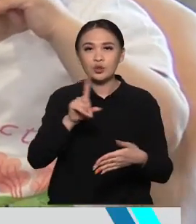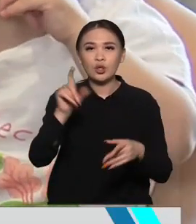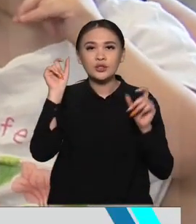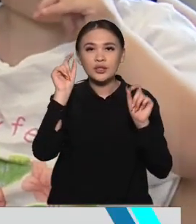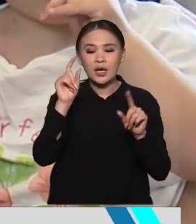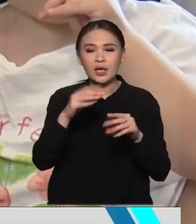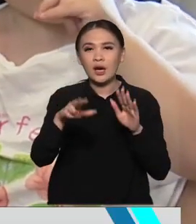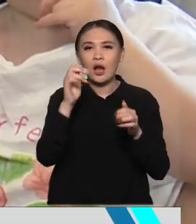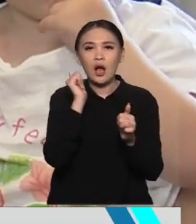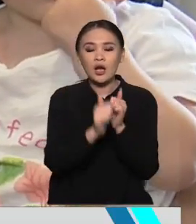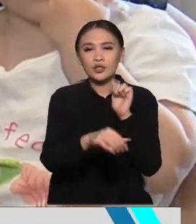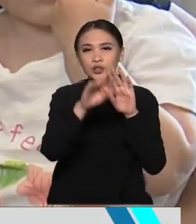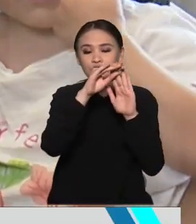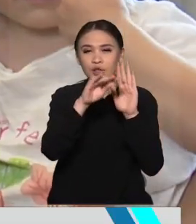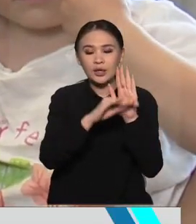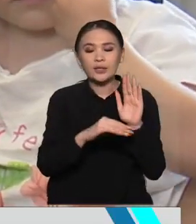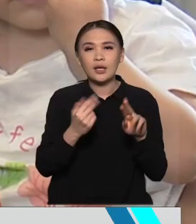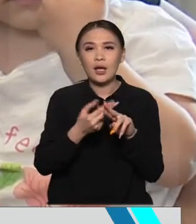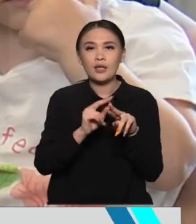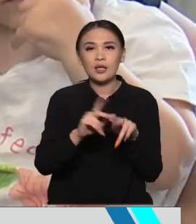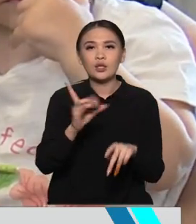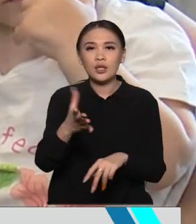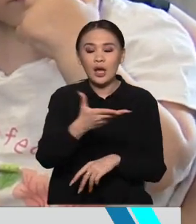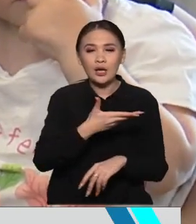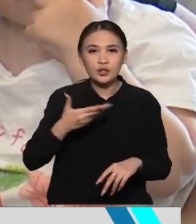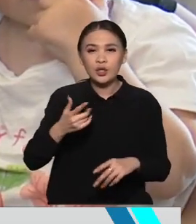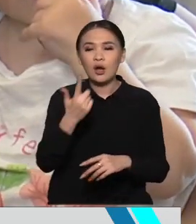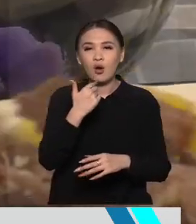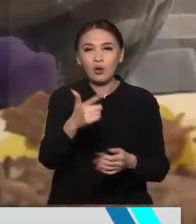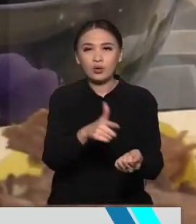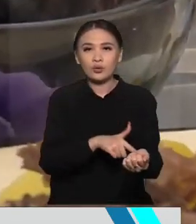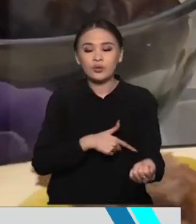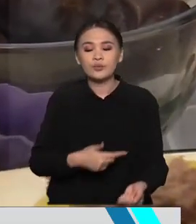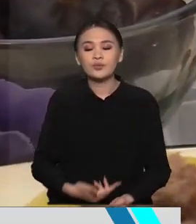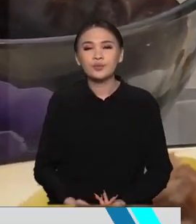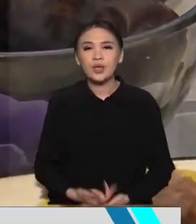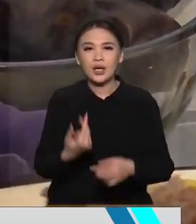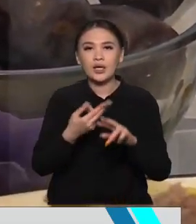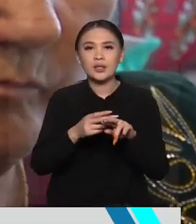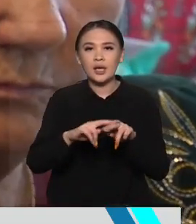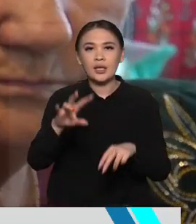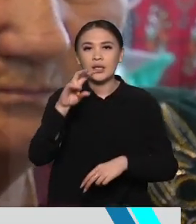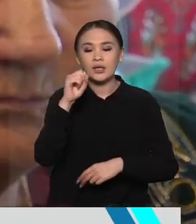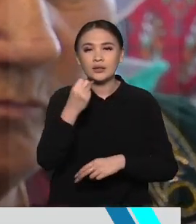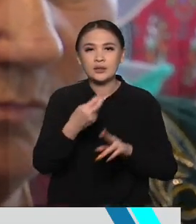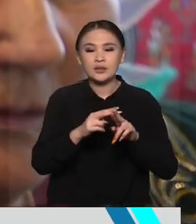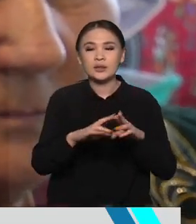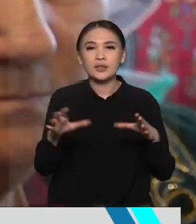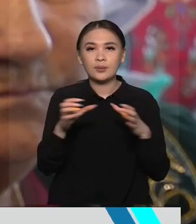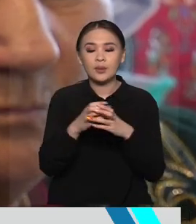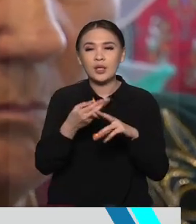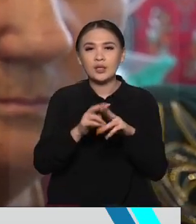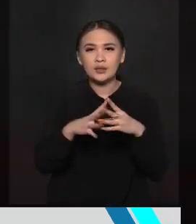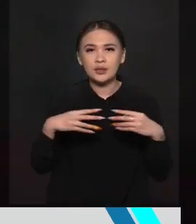каждой традиции и обычая. Это, можно сказать, наш генетический код. По словам Дианы, в интернациональной семье важно быть